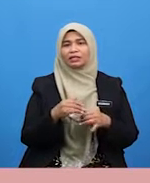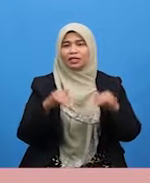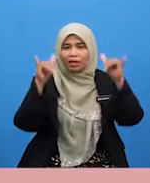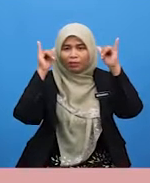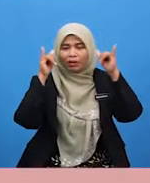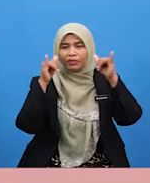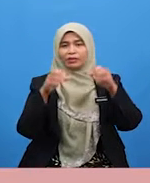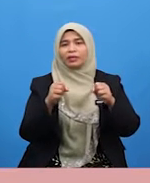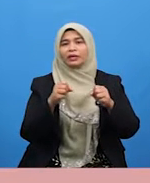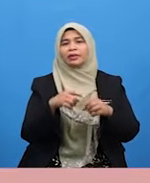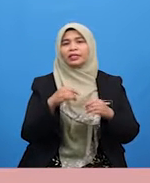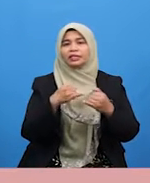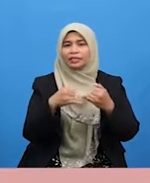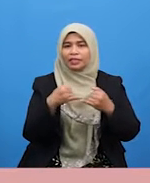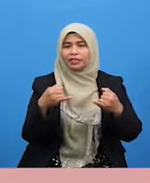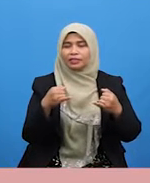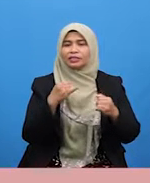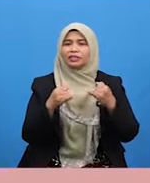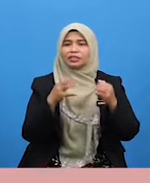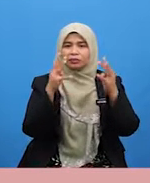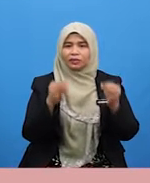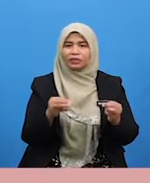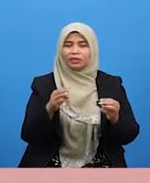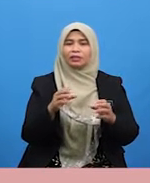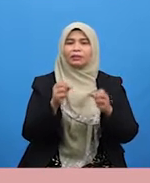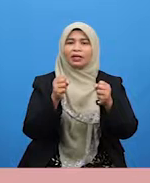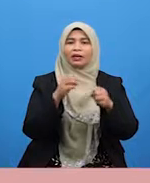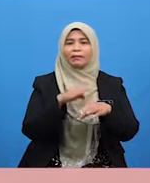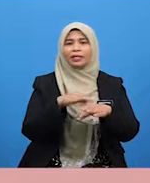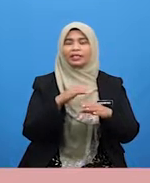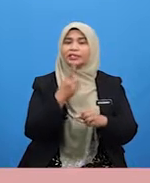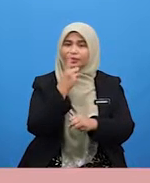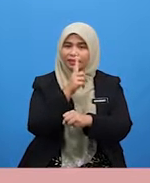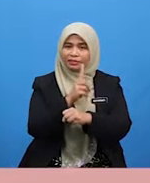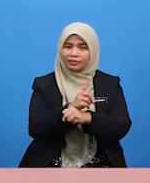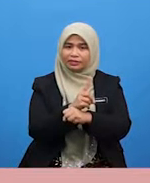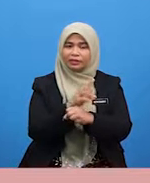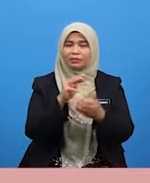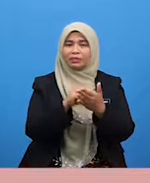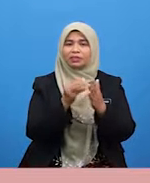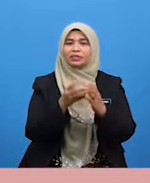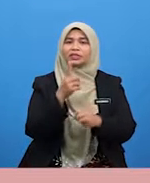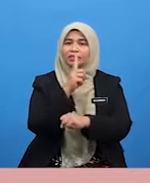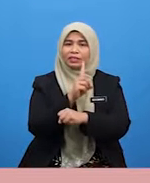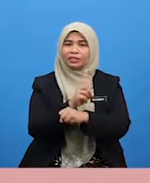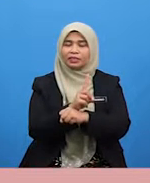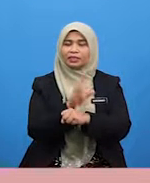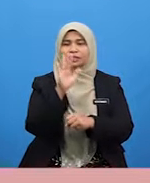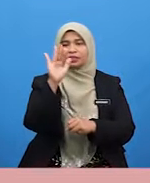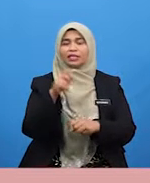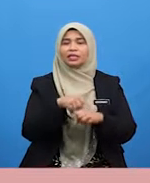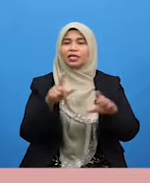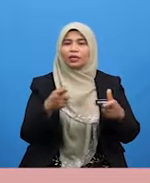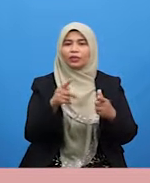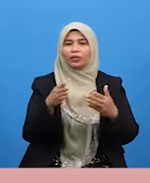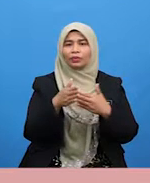talinya, jika manusia dipegang pada janjinya. Maksudnya, janji yang dilakukan oleh manusia